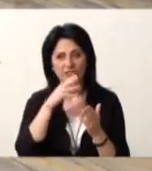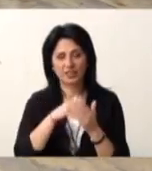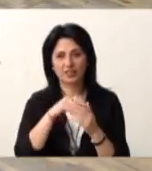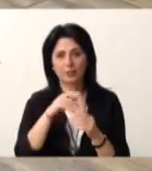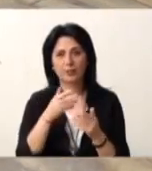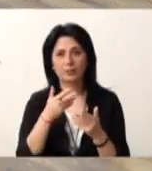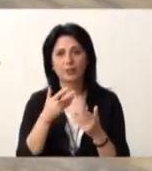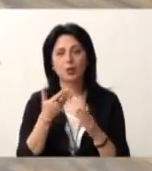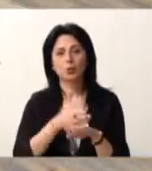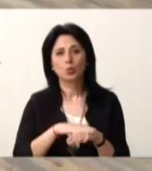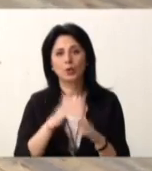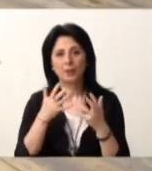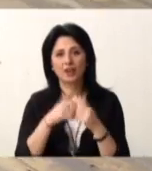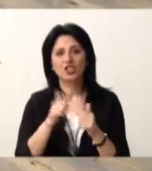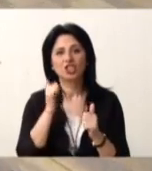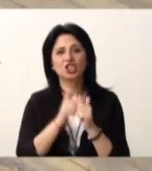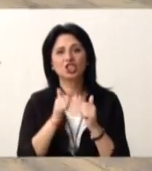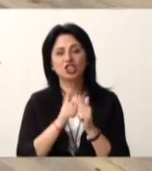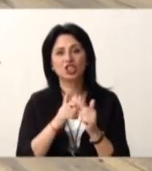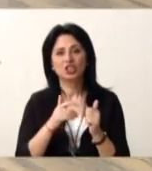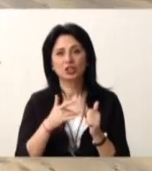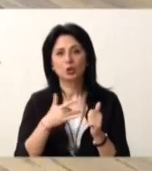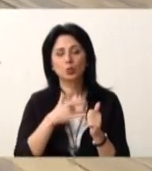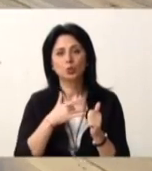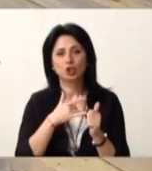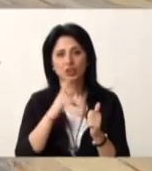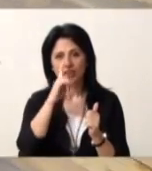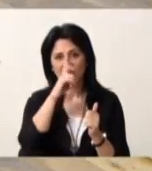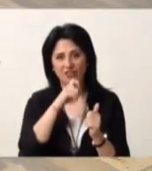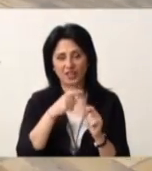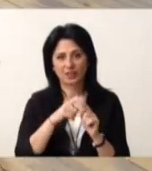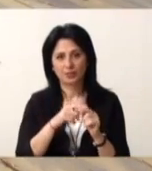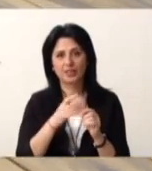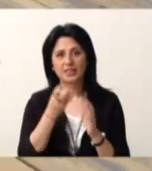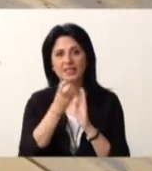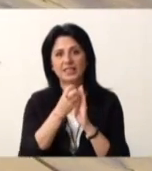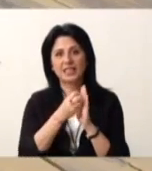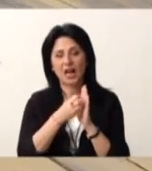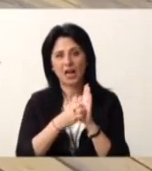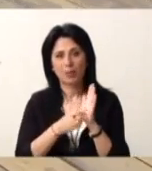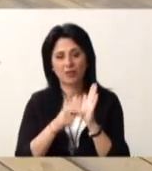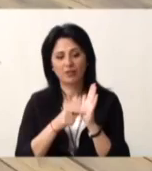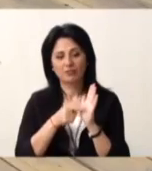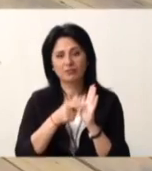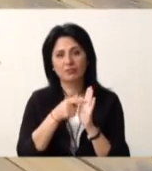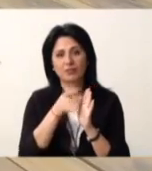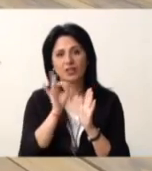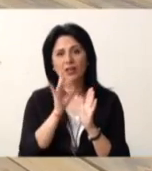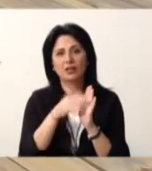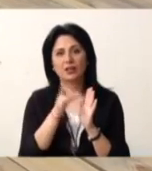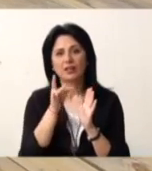ფაქტიურად მთელი მექანიზმი. ხშირი კუჭის წვენით საყლაპავის სპინქტერთან ახლოს ლორწოვნის გაღიზიანება იწვევს თვითონ